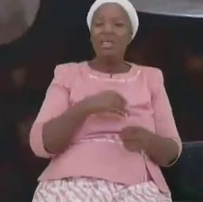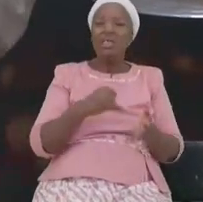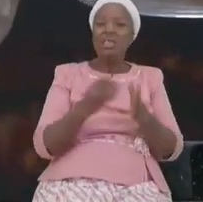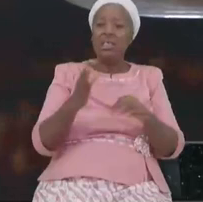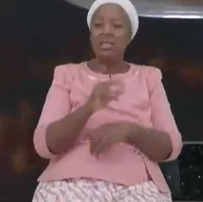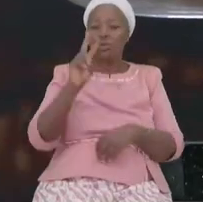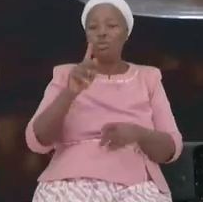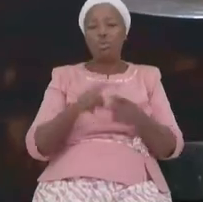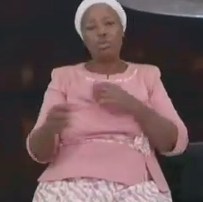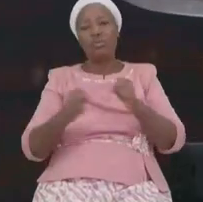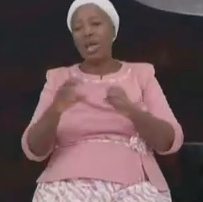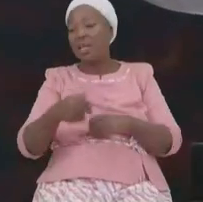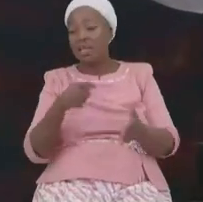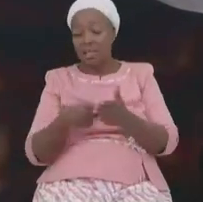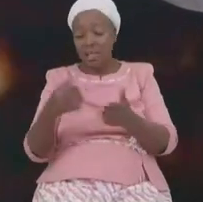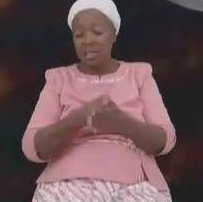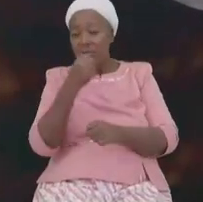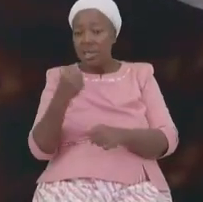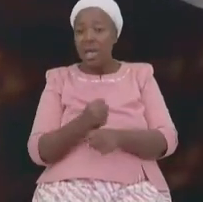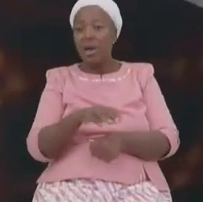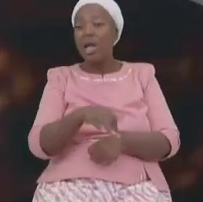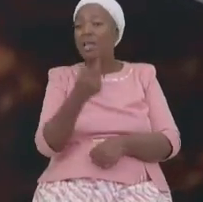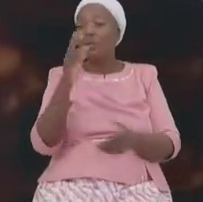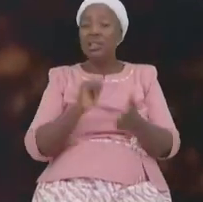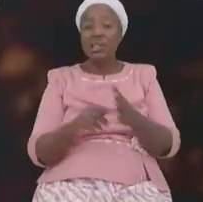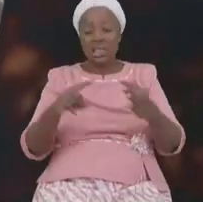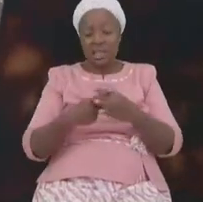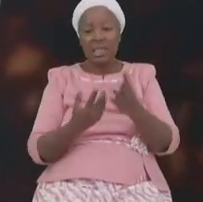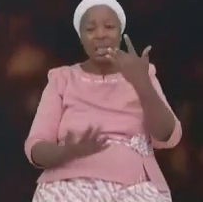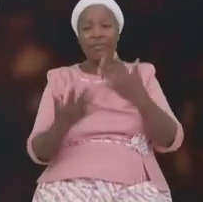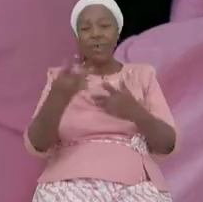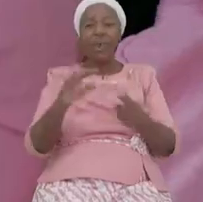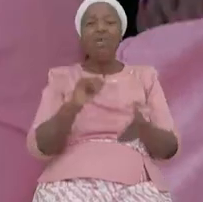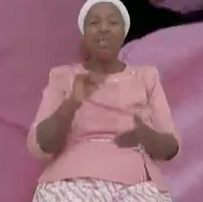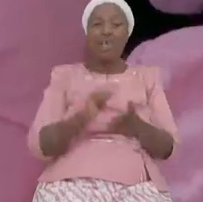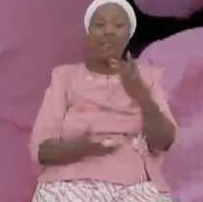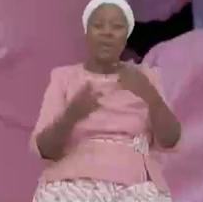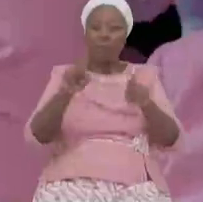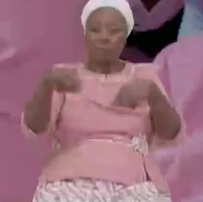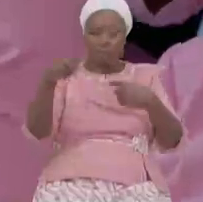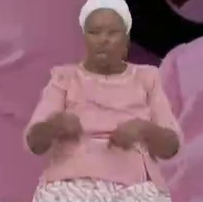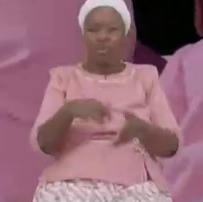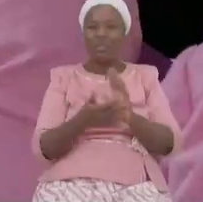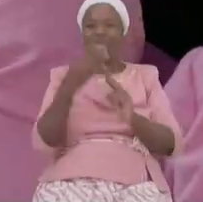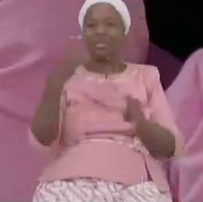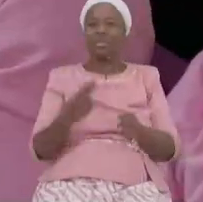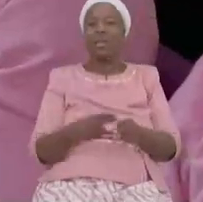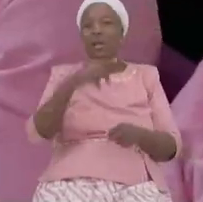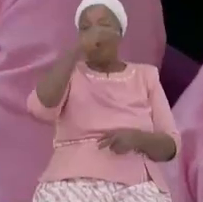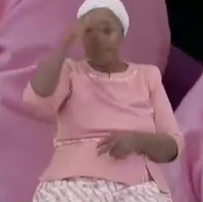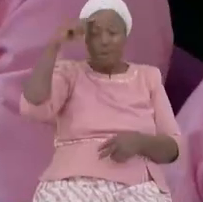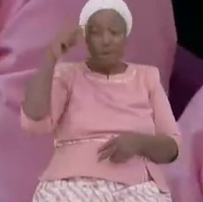Alors, quiconque commence le feu, ce feu va se rabaisser, va s'éteindre. Parce que